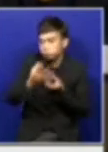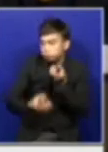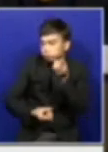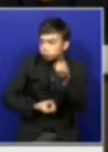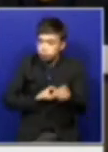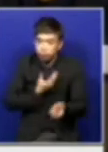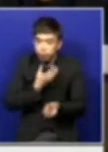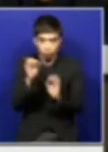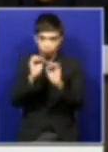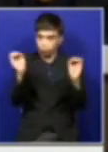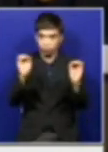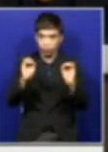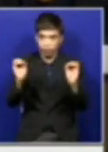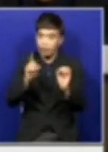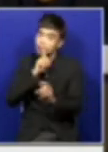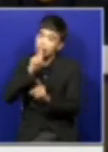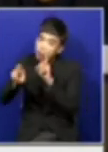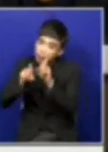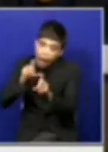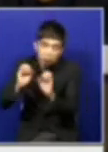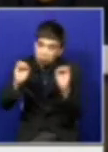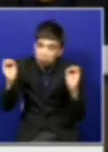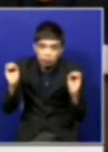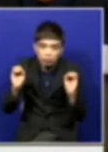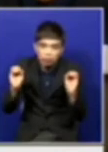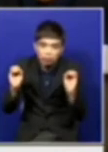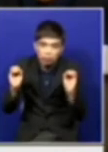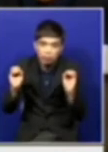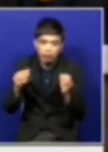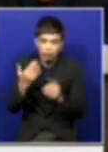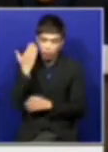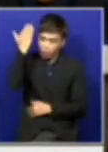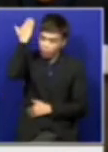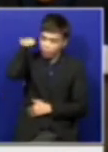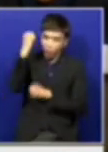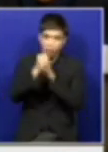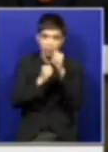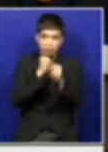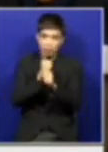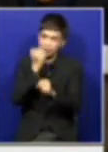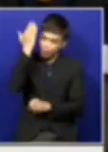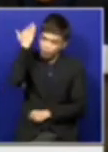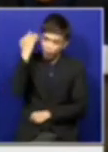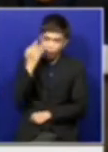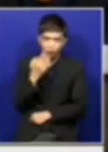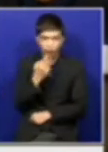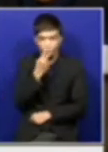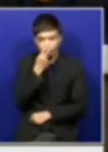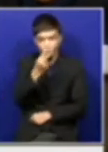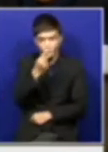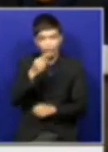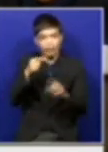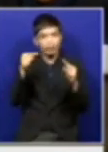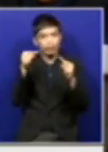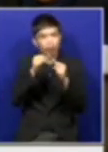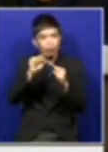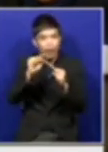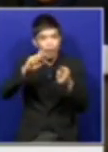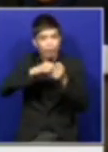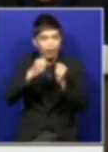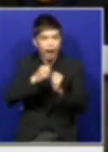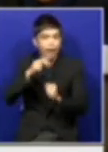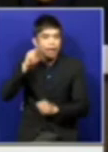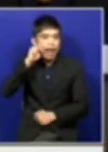ได้ดูในปีที่แล้วการฟื้นฟูภัยแล้งหลังน้ำท่วมรั